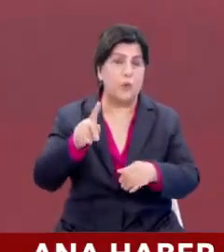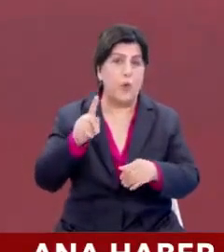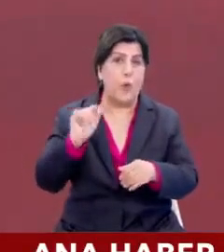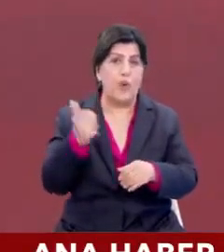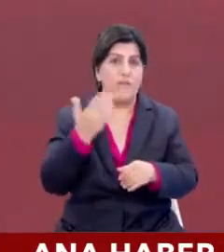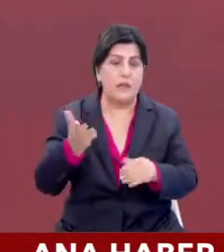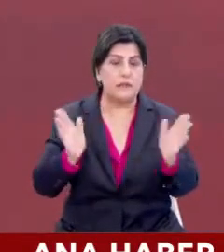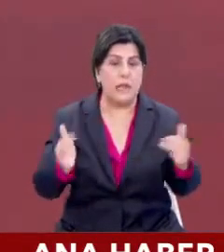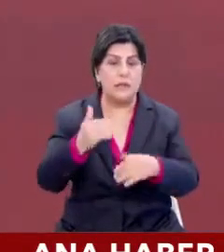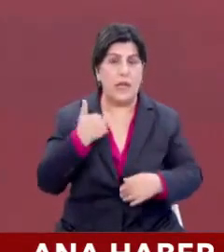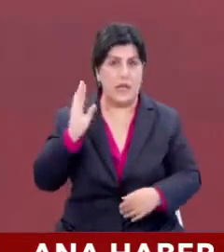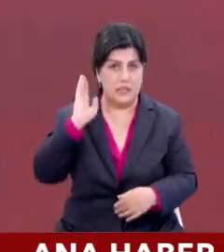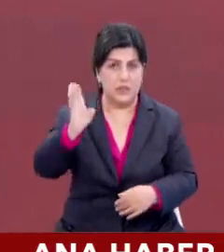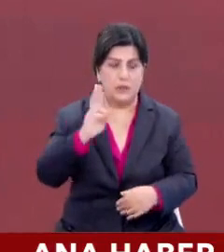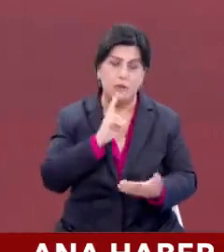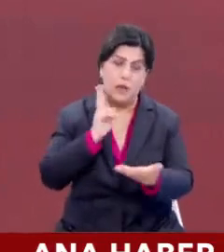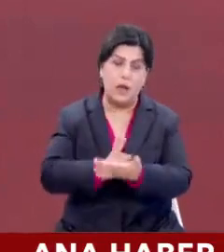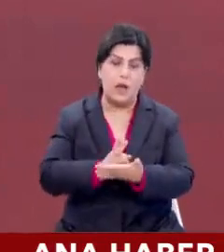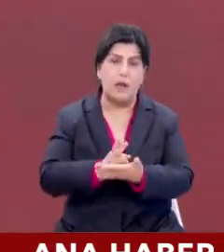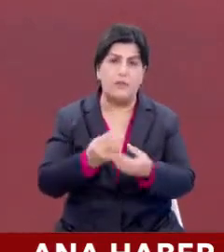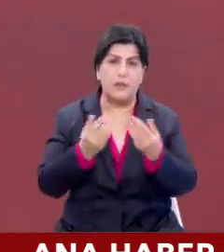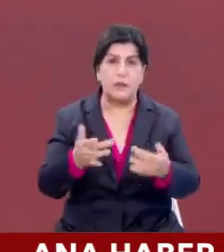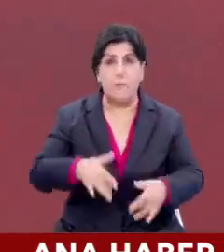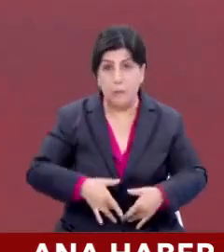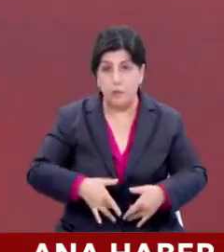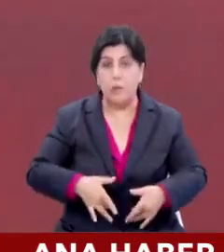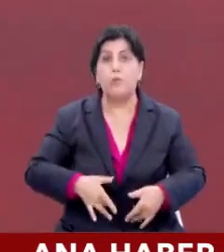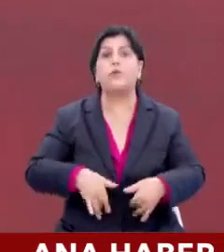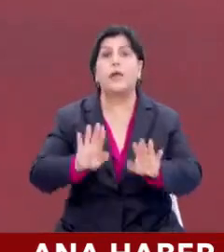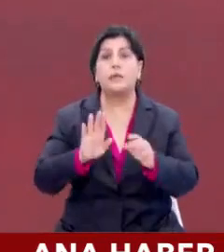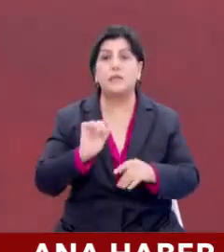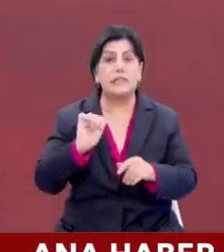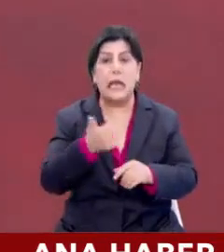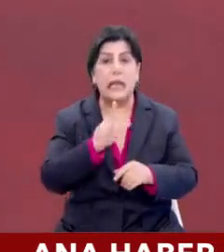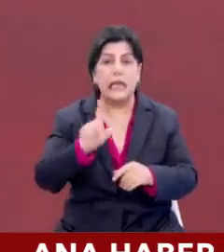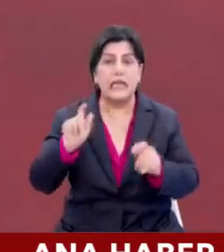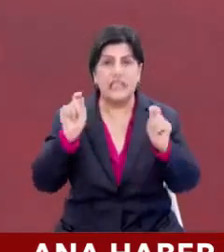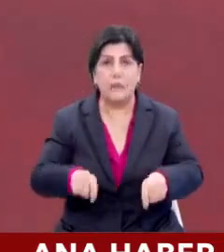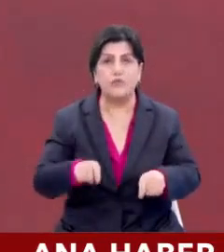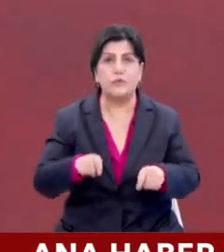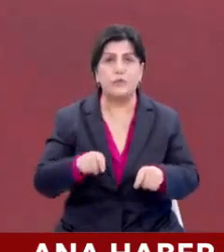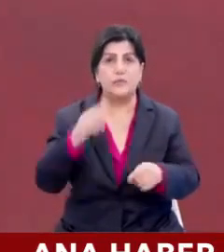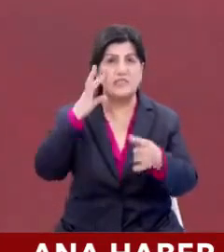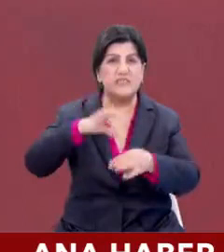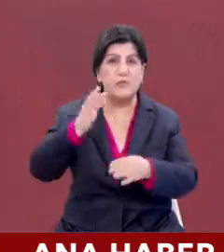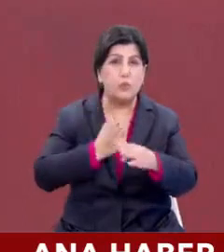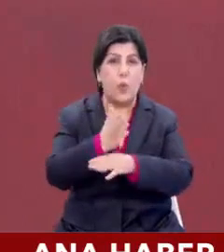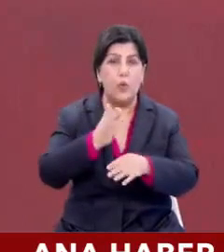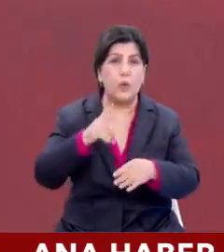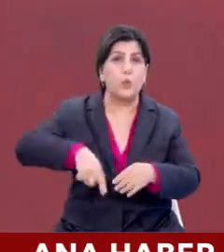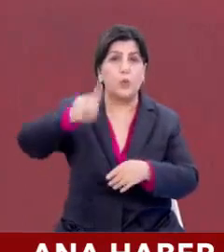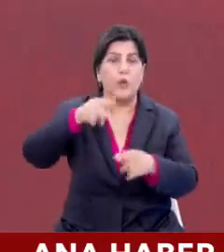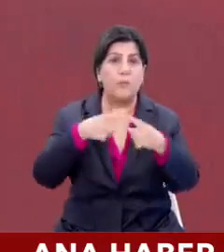önemsiyor Sandığa gidecek kararını verecek memnunsan memnun değilse gereğini yapacak ama vatandaşın Asli gündemi farklı